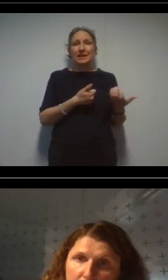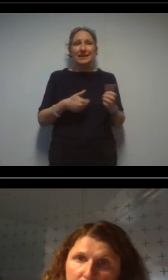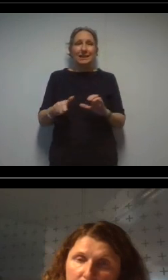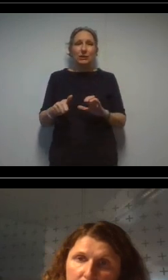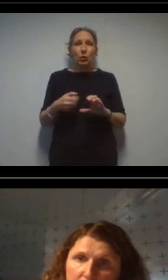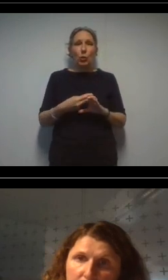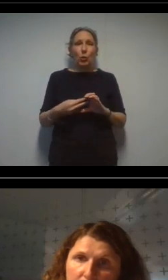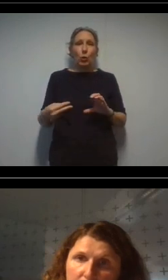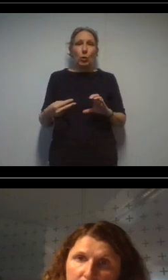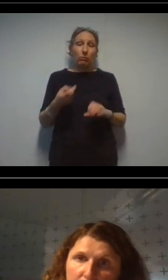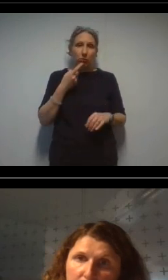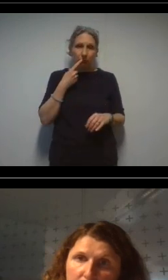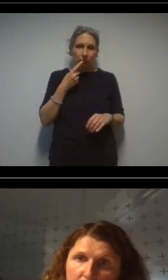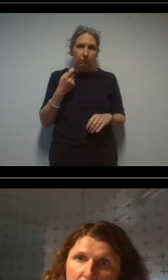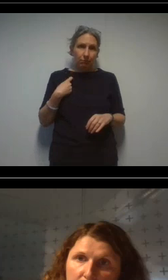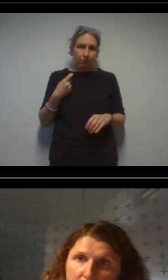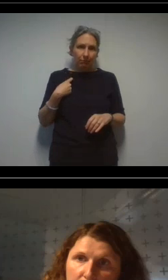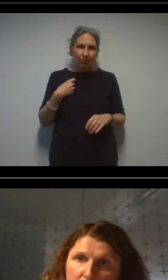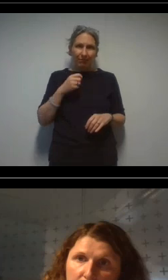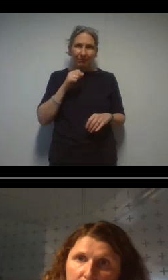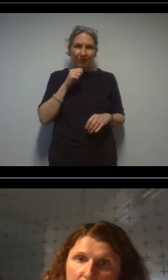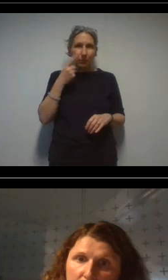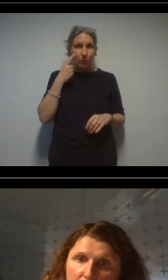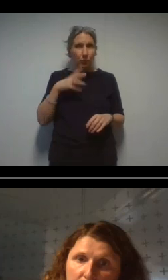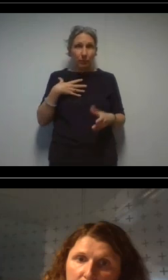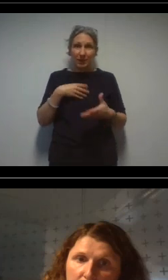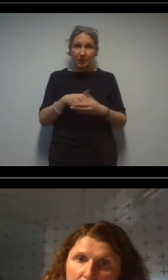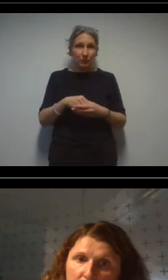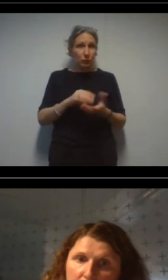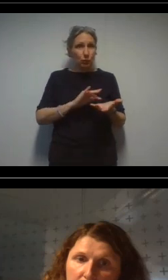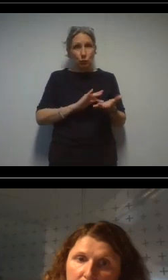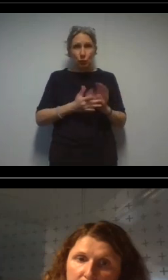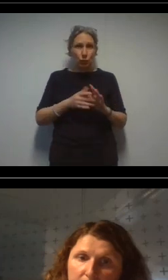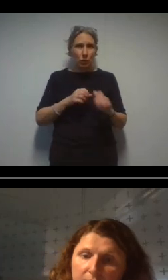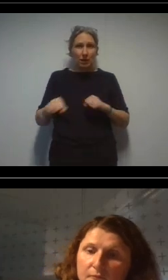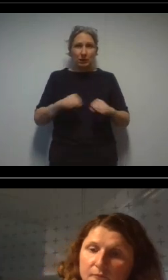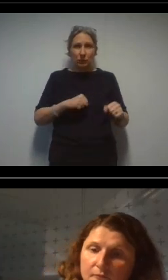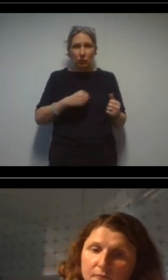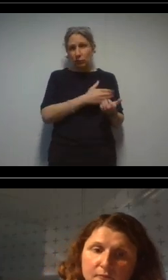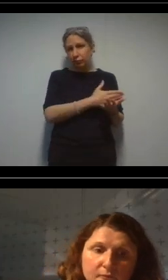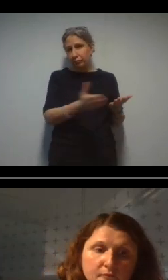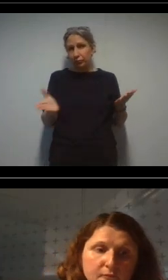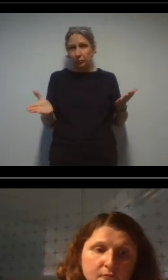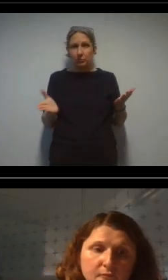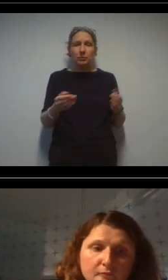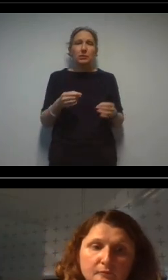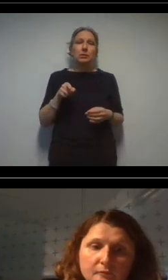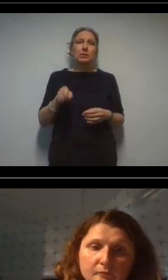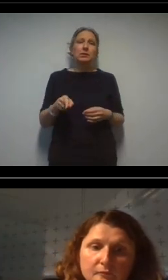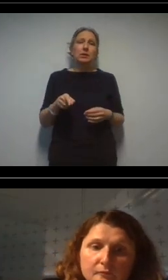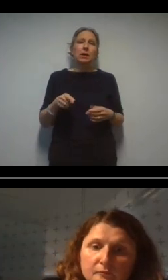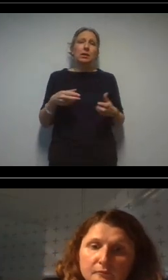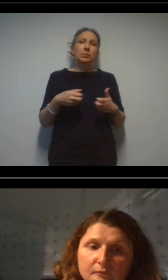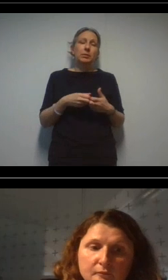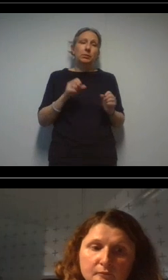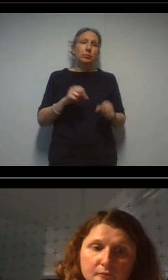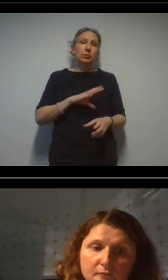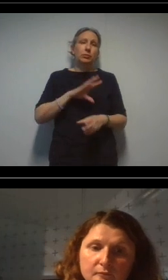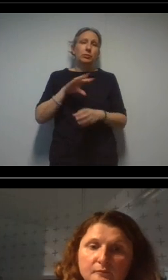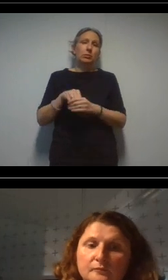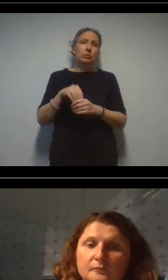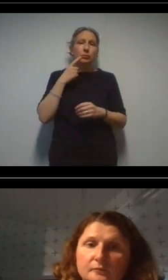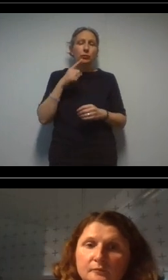assez dérisoire pour vous permettre de participer à l'ensemble de ces actions. C'est un montant que vous pouvez valoriser soit dans votre accord agréé, si